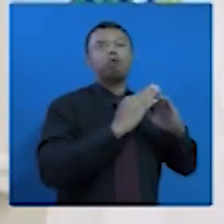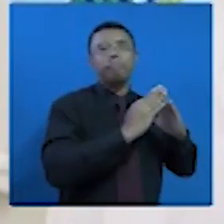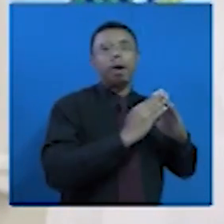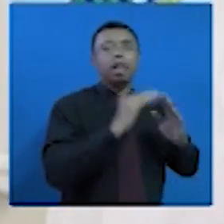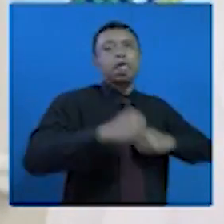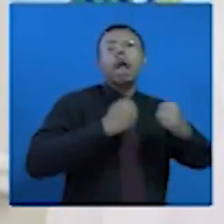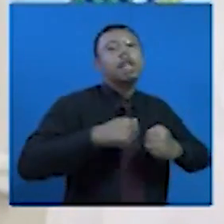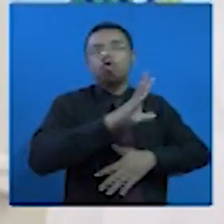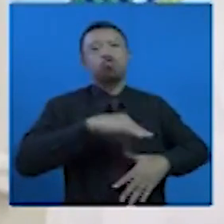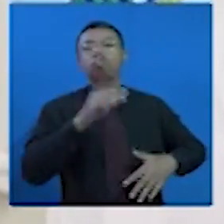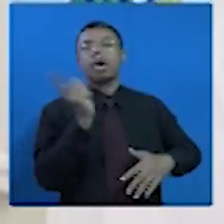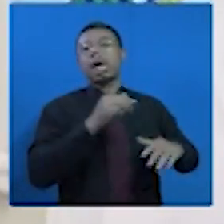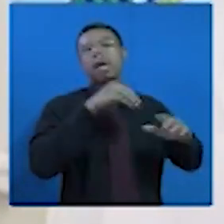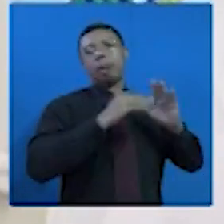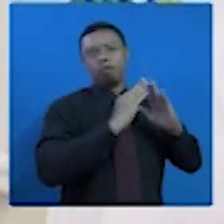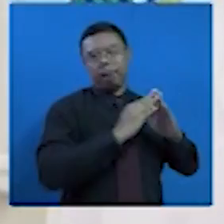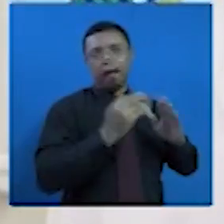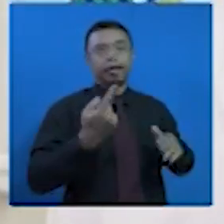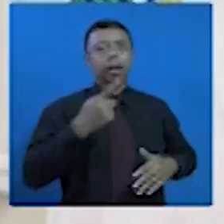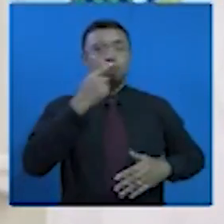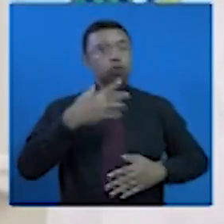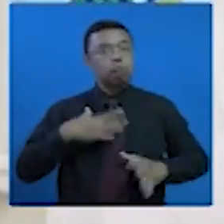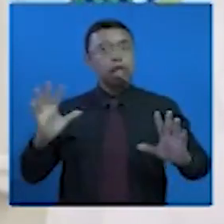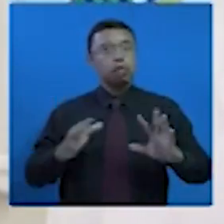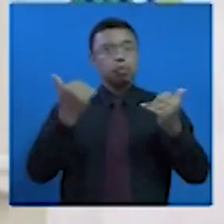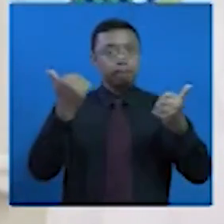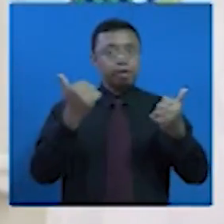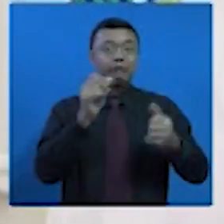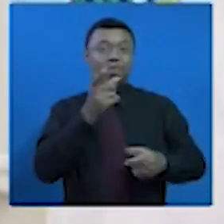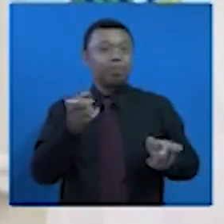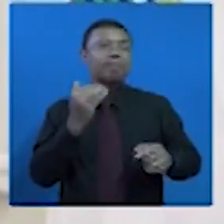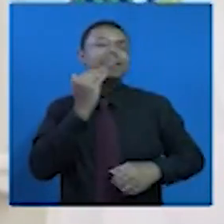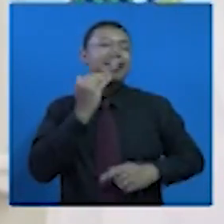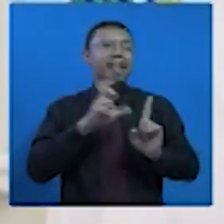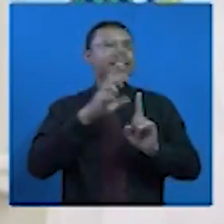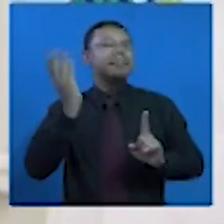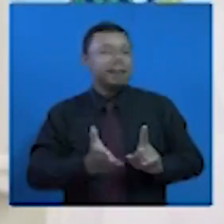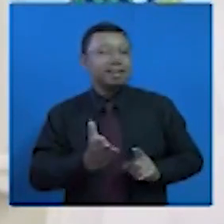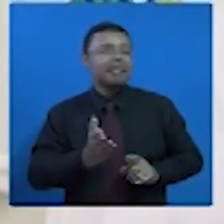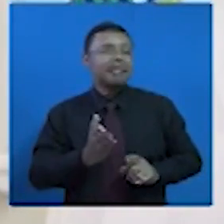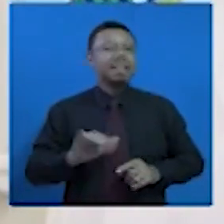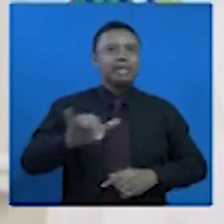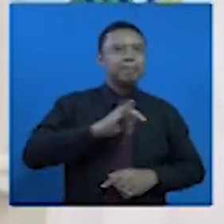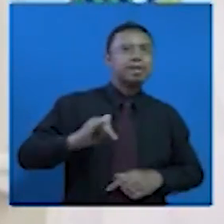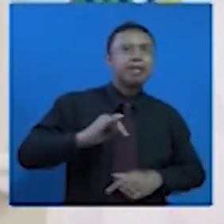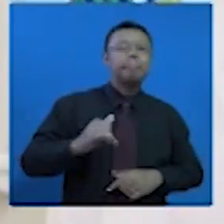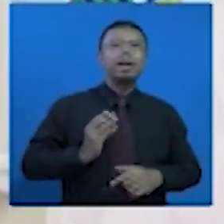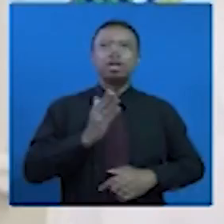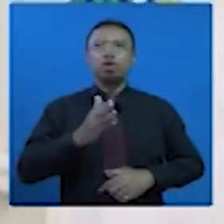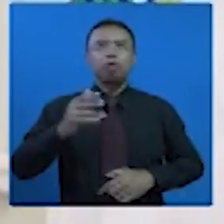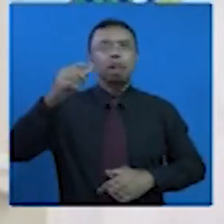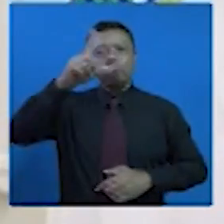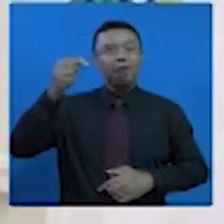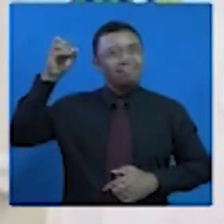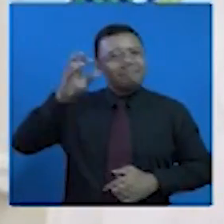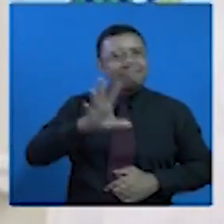qiamulail juga dikerjakan di rumah Kita akan punya kesempatan untuk menjaga kedisiplinan menjalani Romadhon